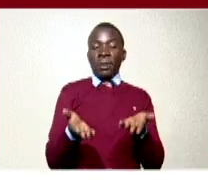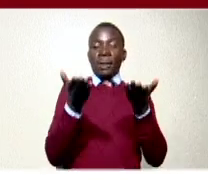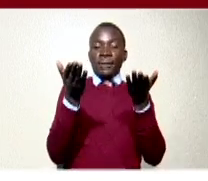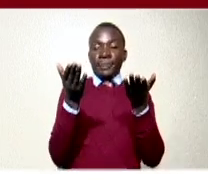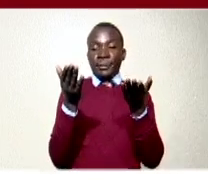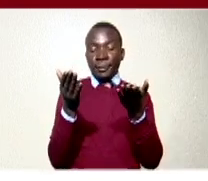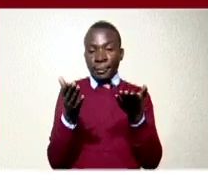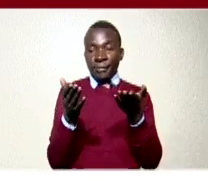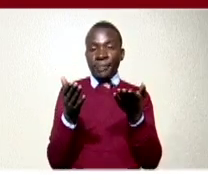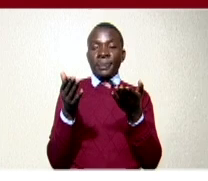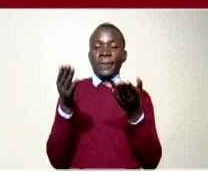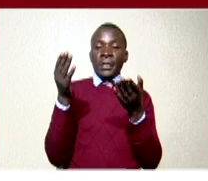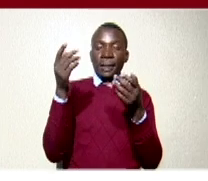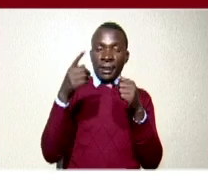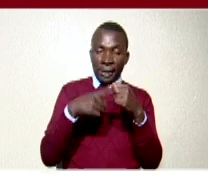rwa